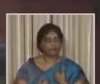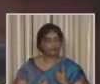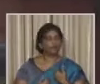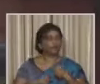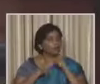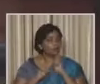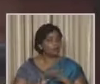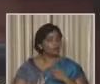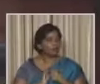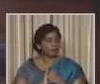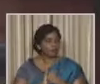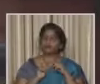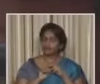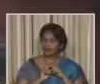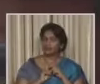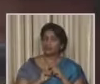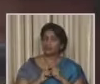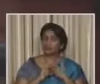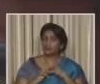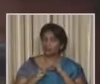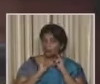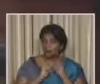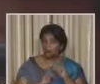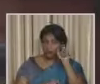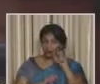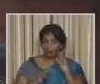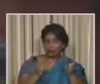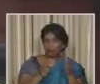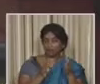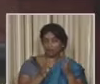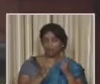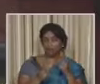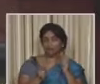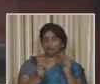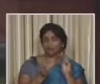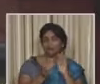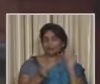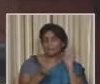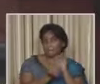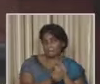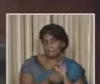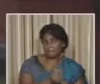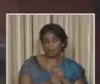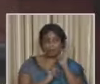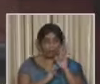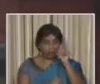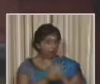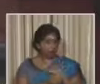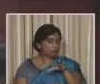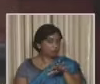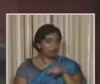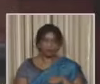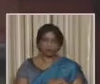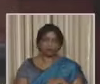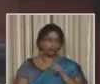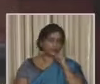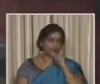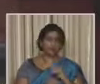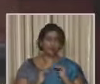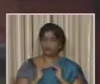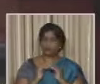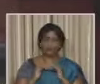இருக்கிறது. ஆனால் அந்த நன்மதிப்பையும் பயபக்தியையும் குற்றச் செயல்களை புரிந்தவர்களை மூடி மறைப்பதற்காக, அவர்களை